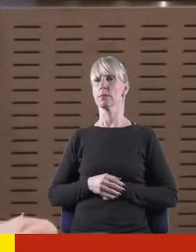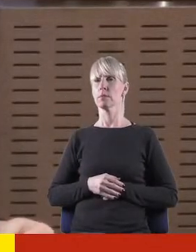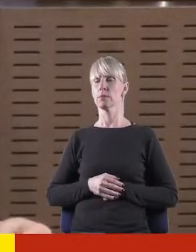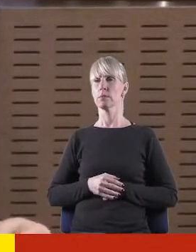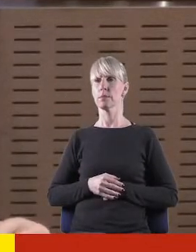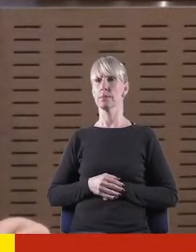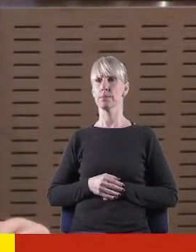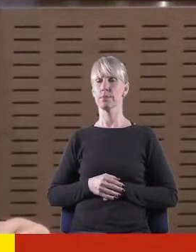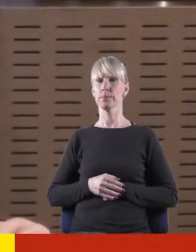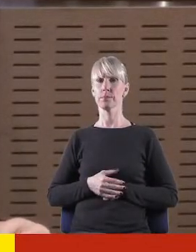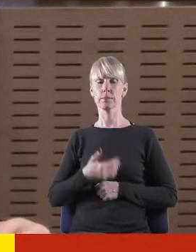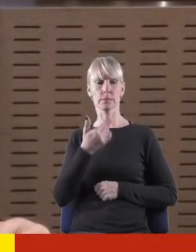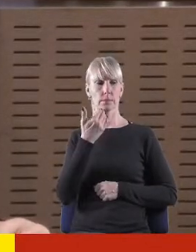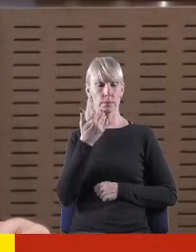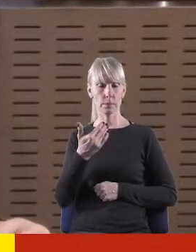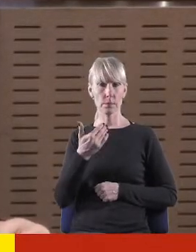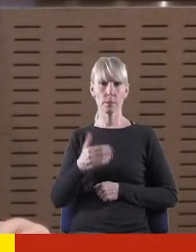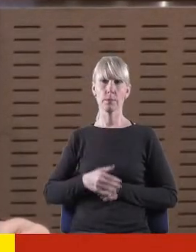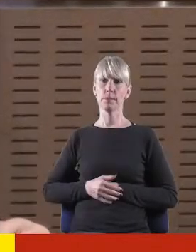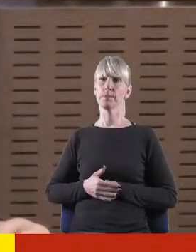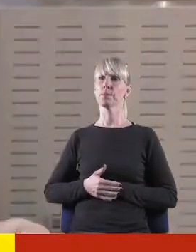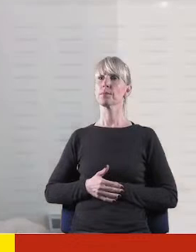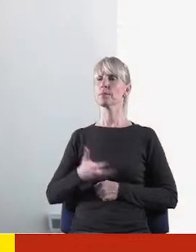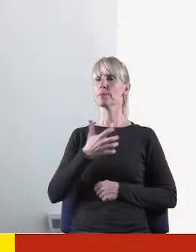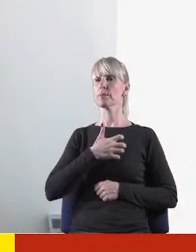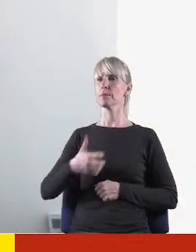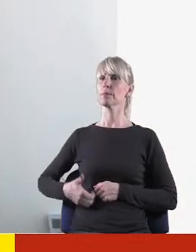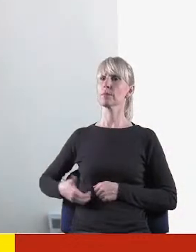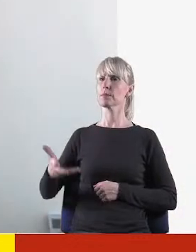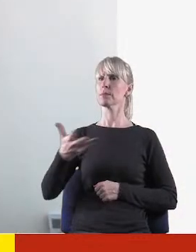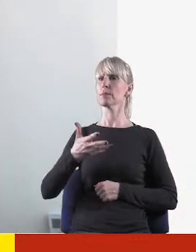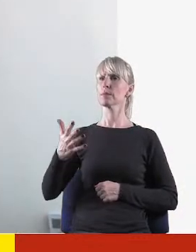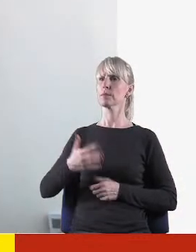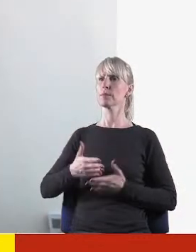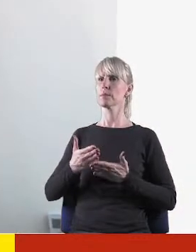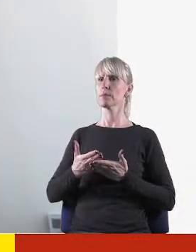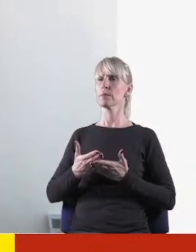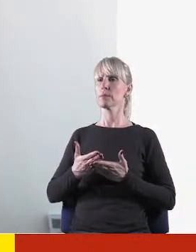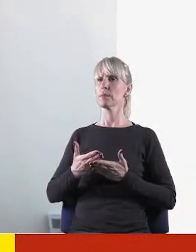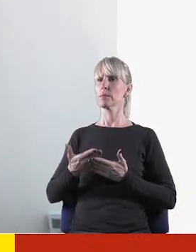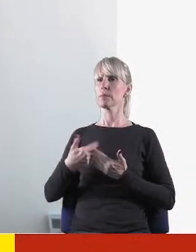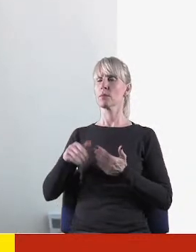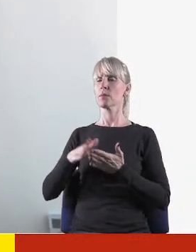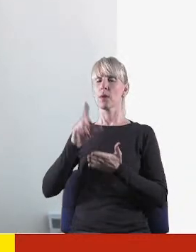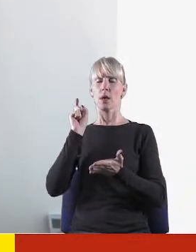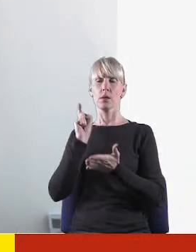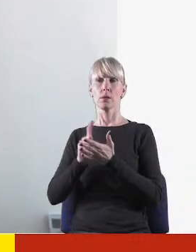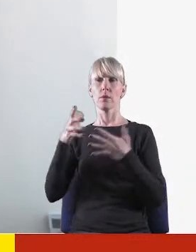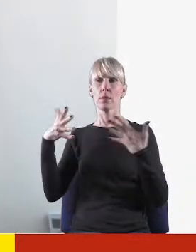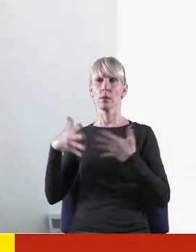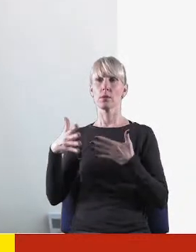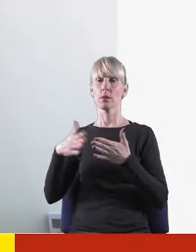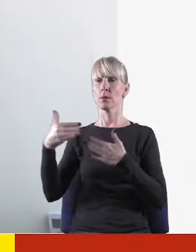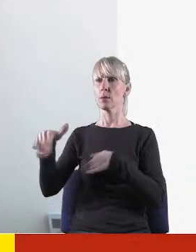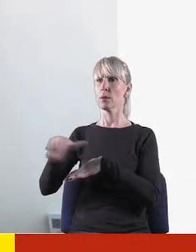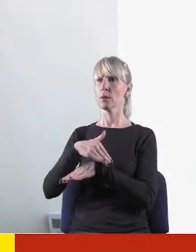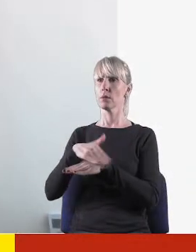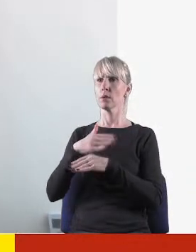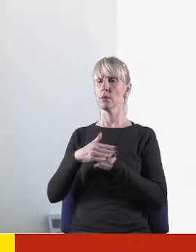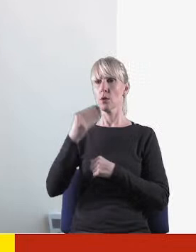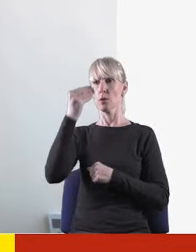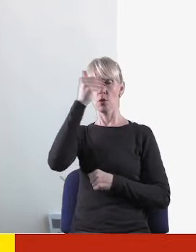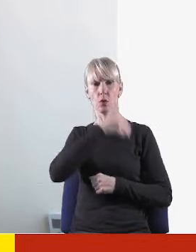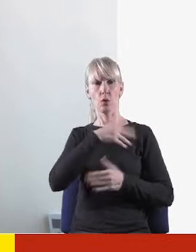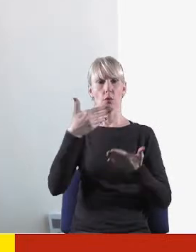Bardzo serdecznie dziękuję pani przewodnicząca, panie marszałku, Wysoka Rado. Jeśli chodzi o zdawalność egzaminów zewnętrznych i szkołę